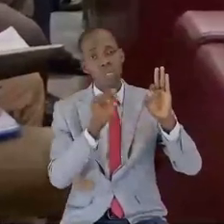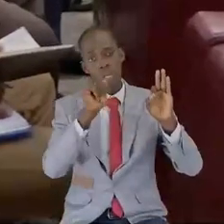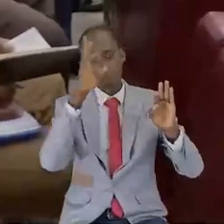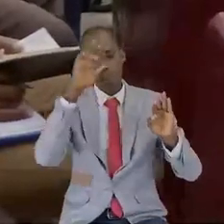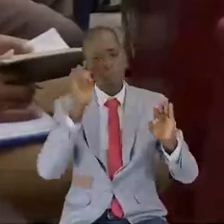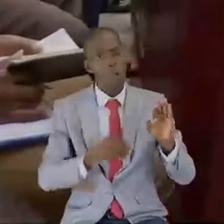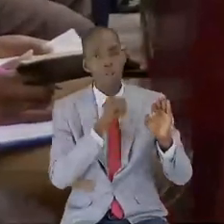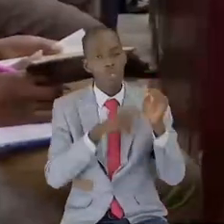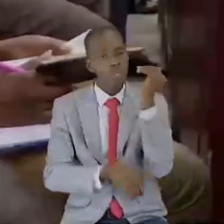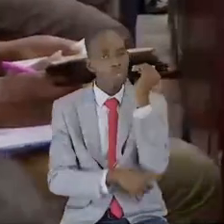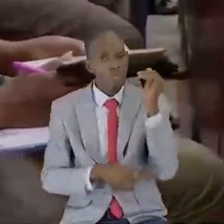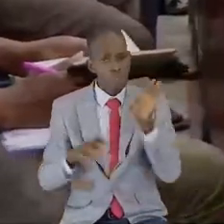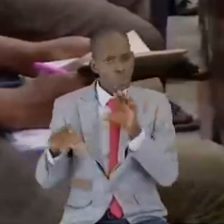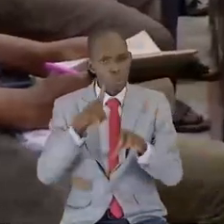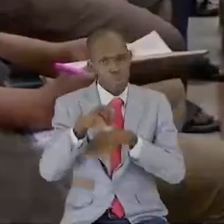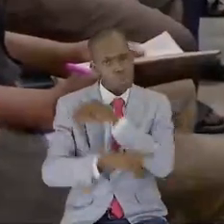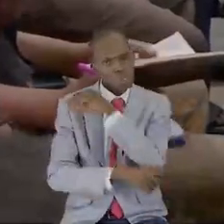dérober, tu dérobes.